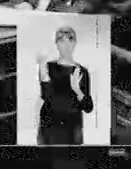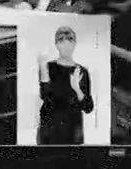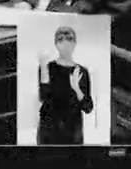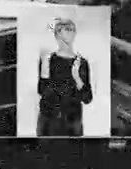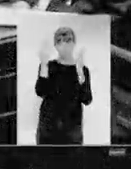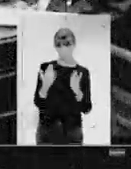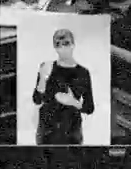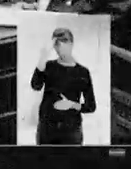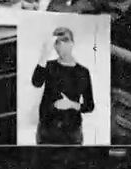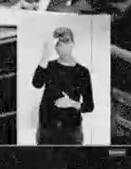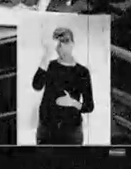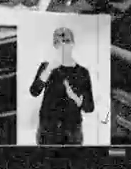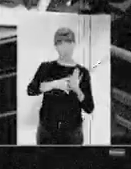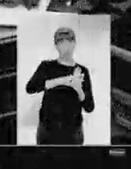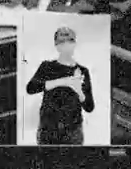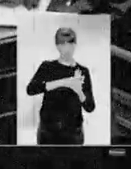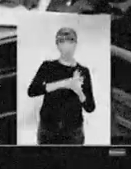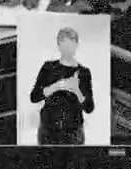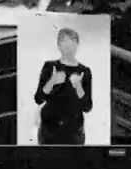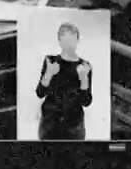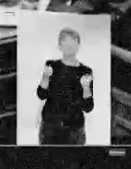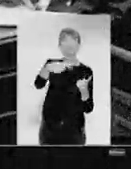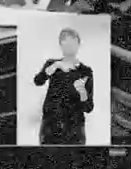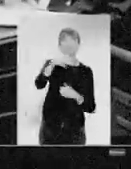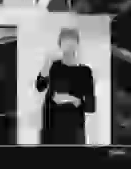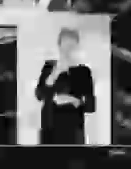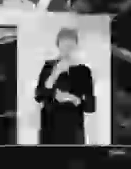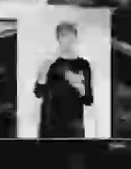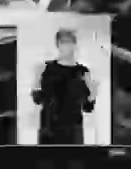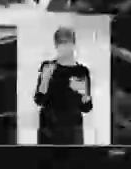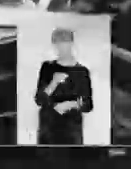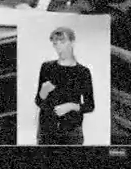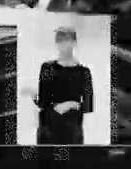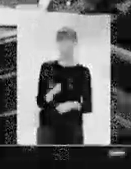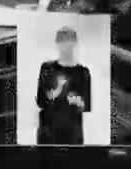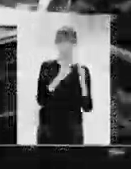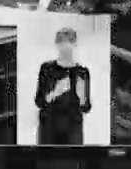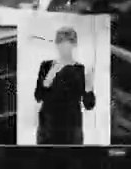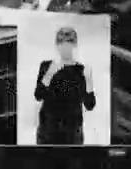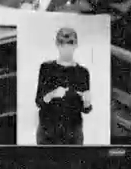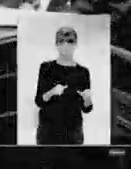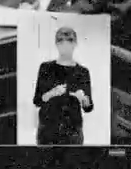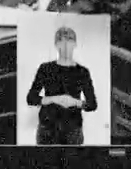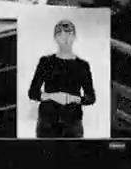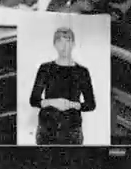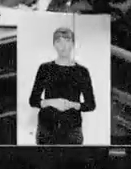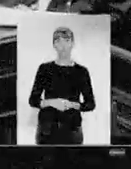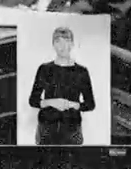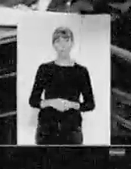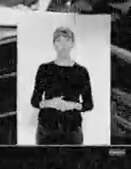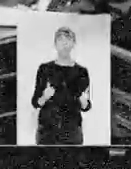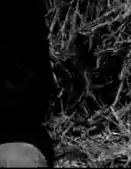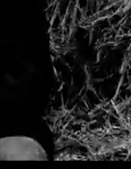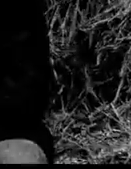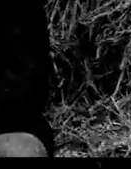Monsieur Castex a expliqué à l'Assemblée que c'est dans la restriction et le confinement que la France trouvera son